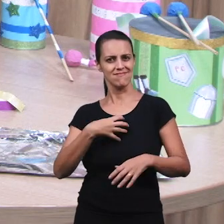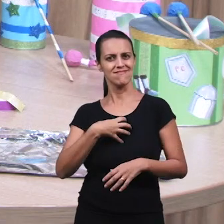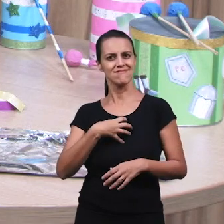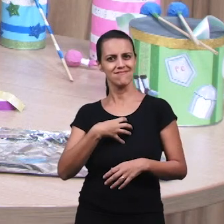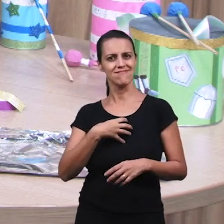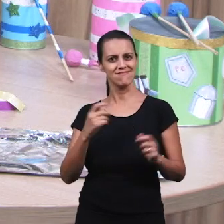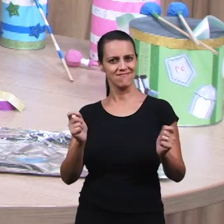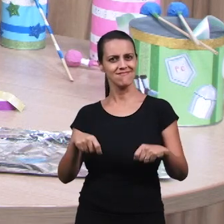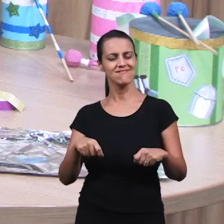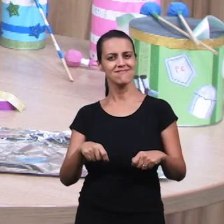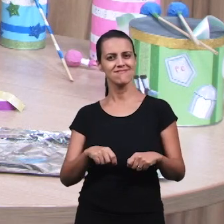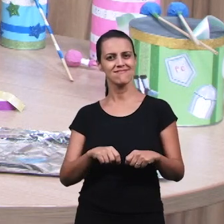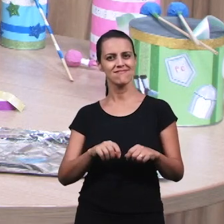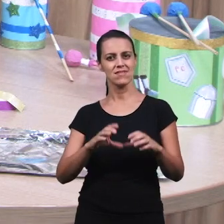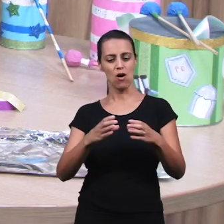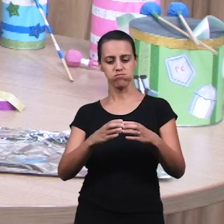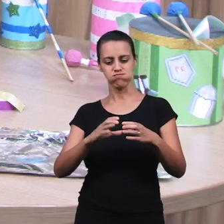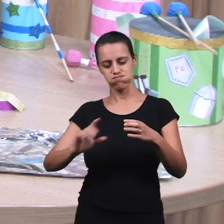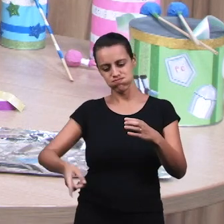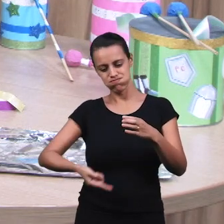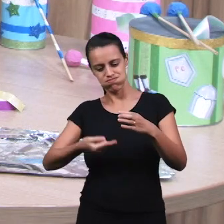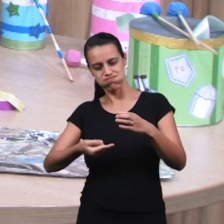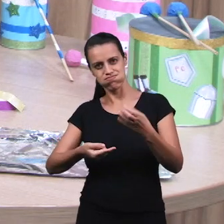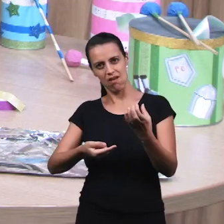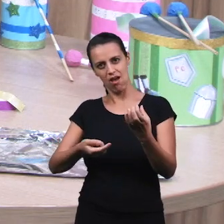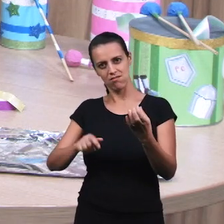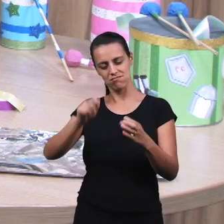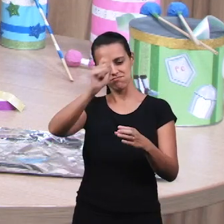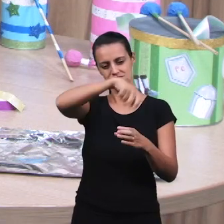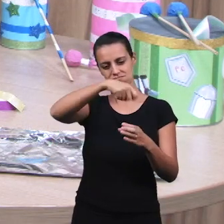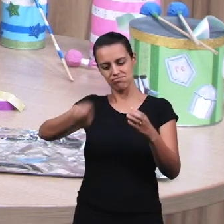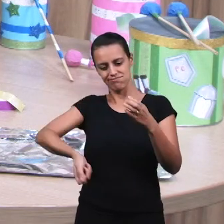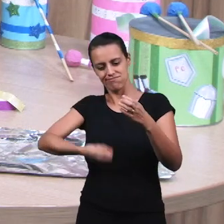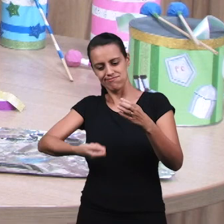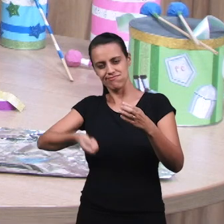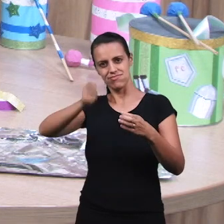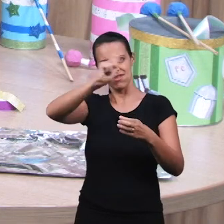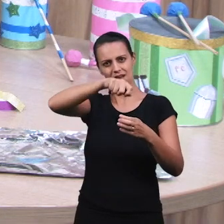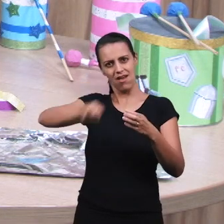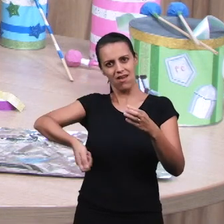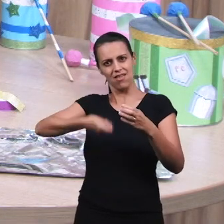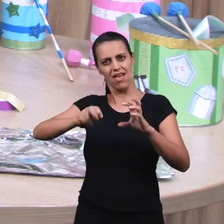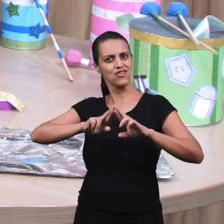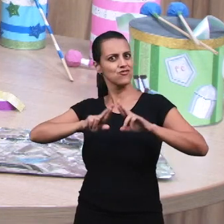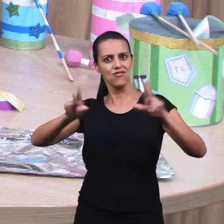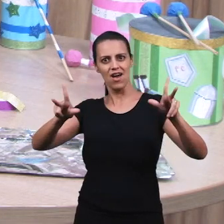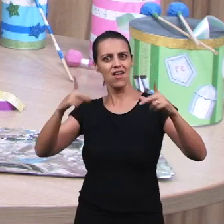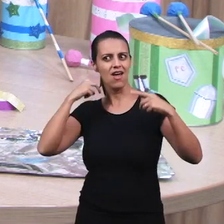Vous pouvez jouer de l'autre côté aussi. Il y a deux sons.